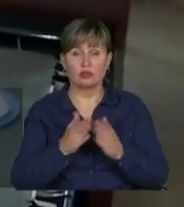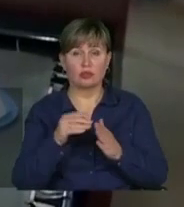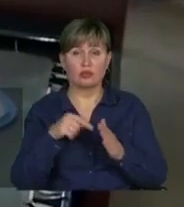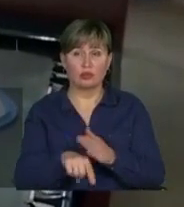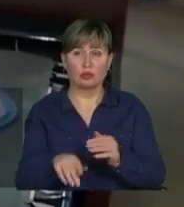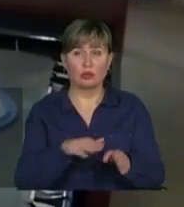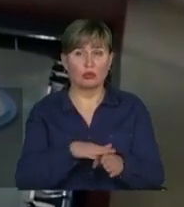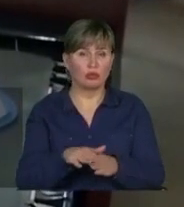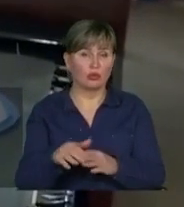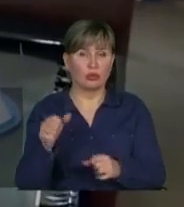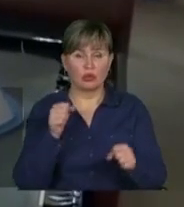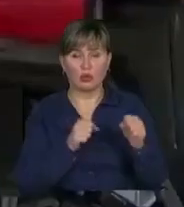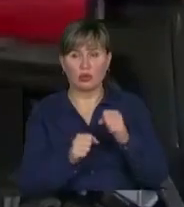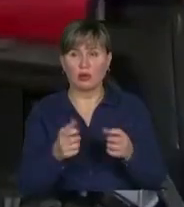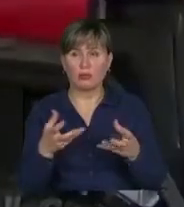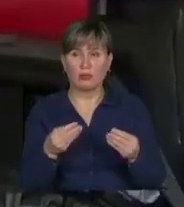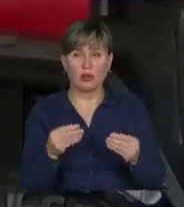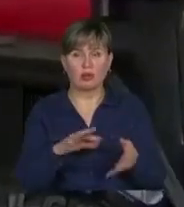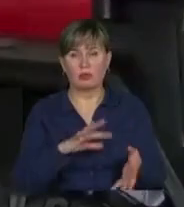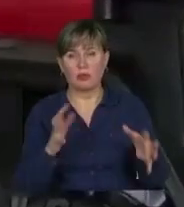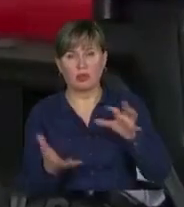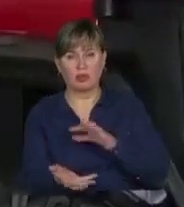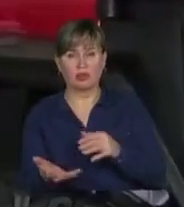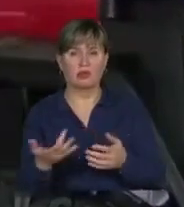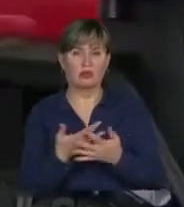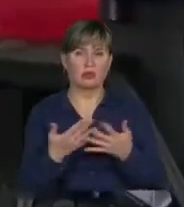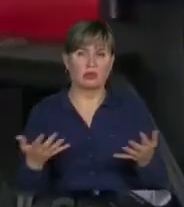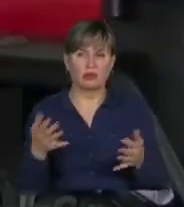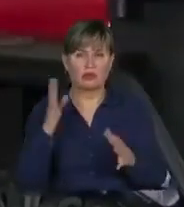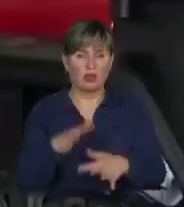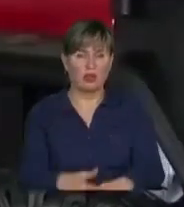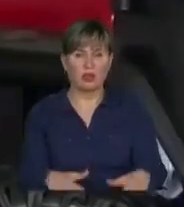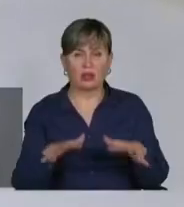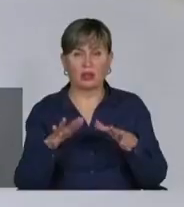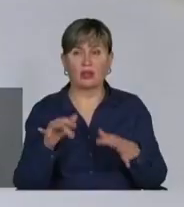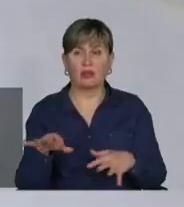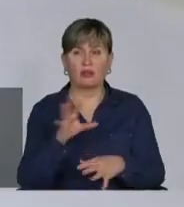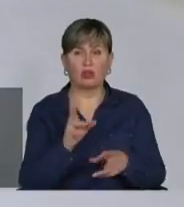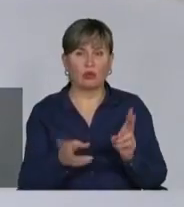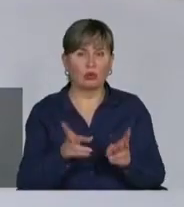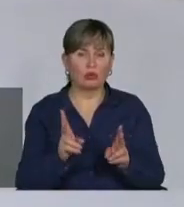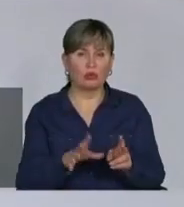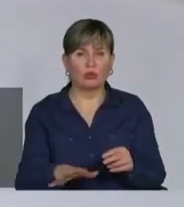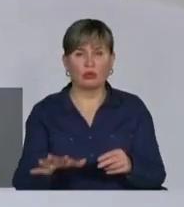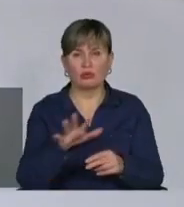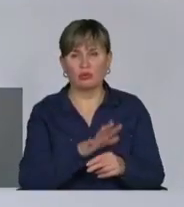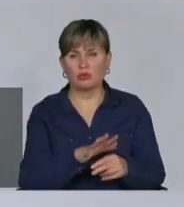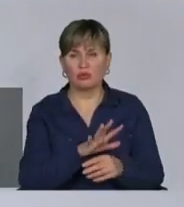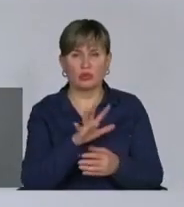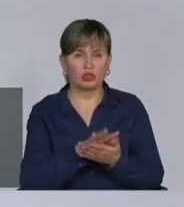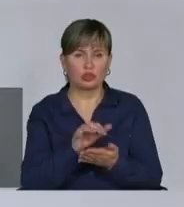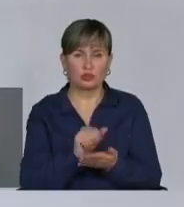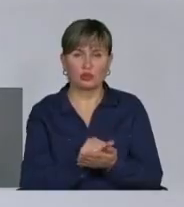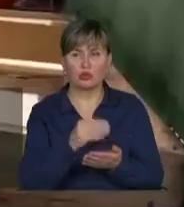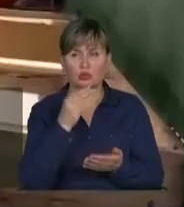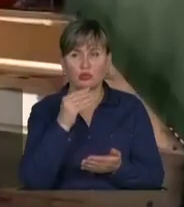Гельвиха полный хаос. Мягкая мебель перевернута, бытовая техника ушла под воду. Практически вся кухонная утварь и провизия испорчена.